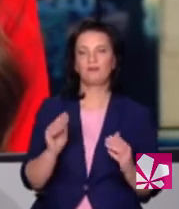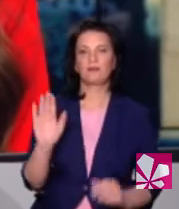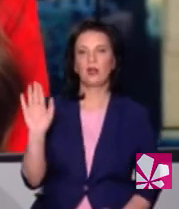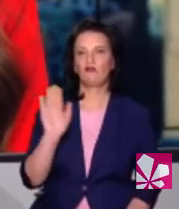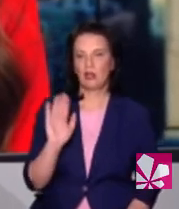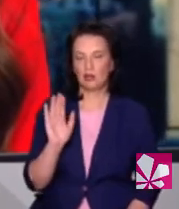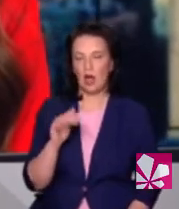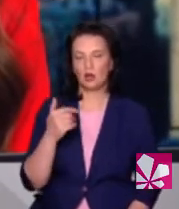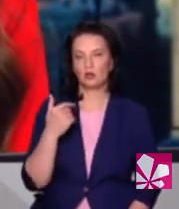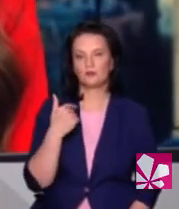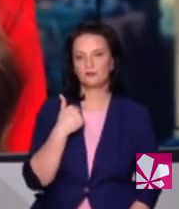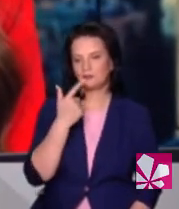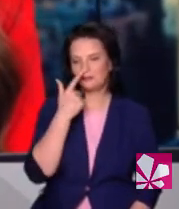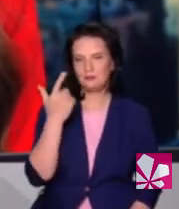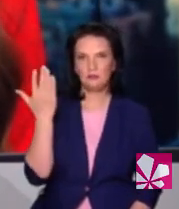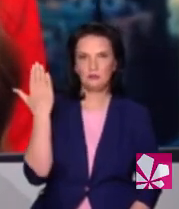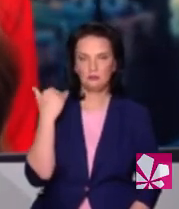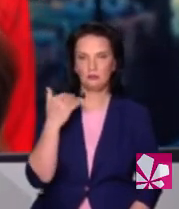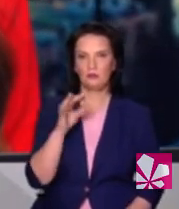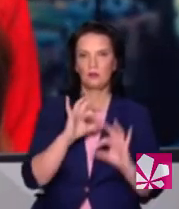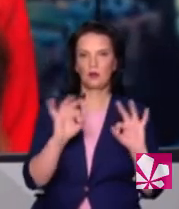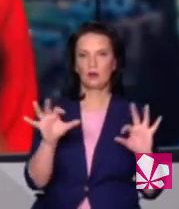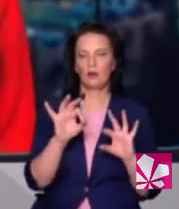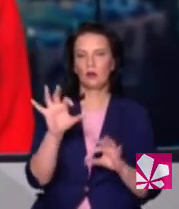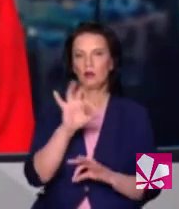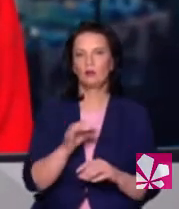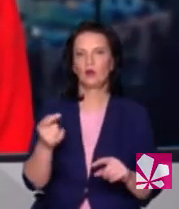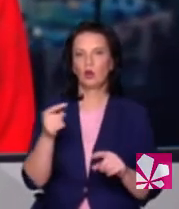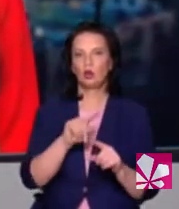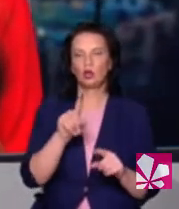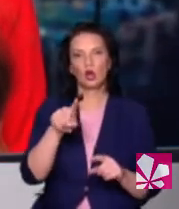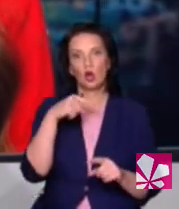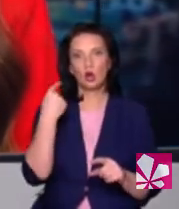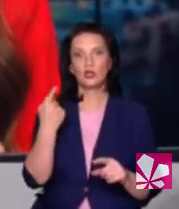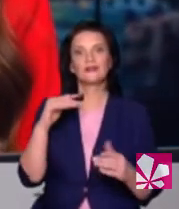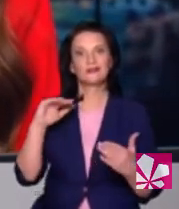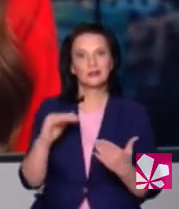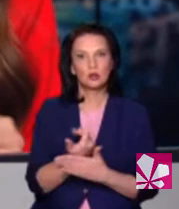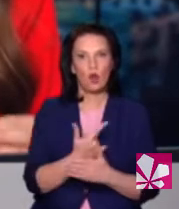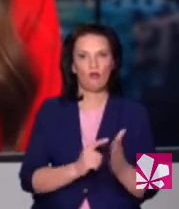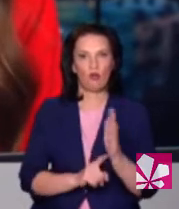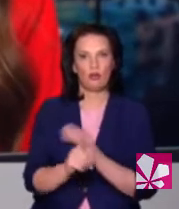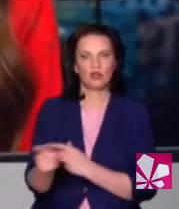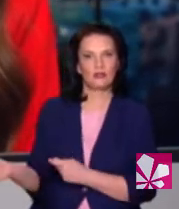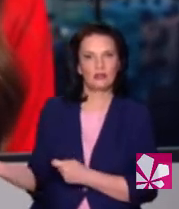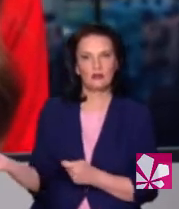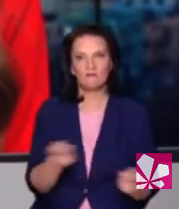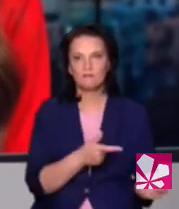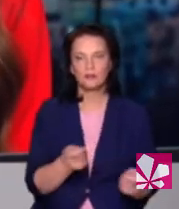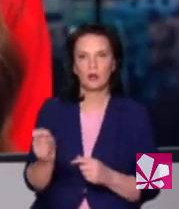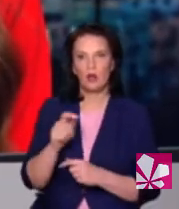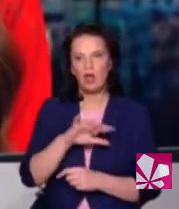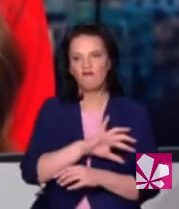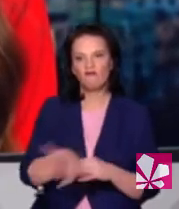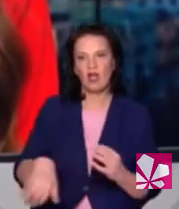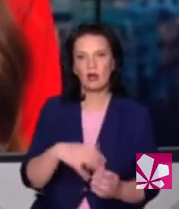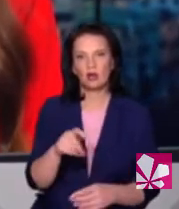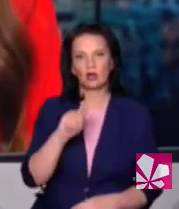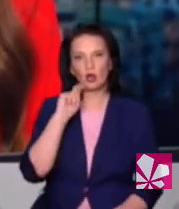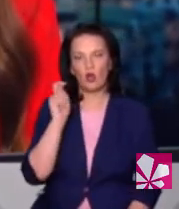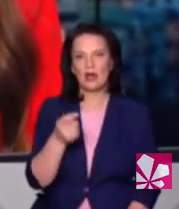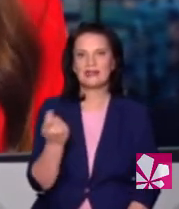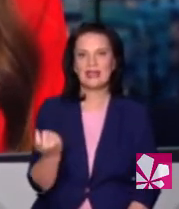ось буквально нещодавно розповідали про те, що росіяни знову починають вивозити українське, викрадати, точніше, і вивозити українське